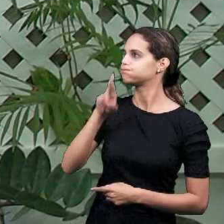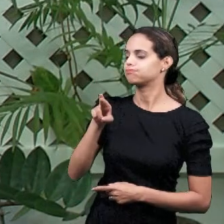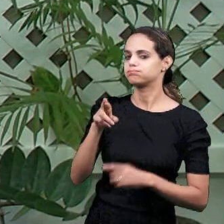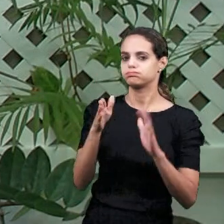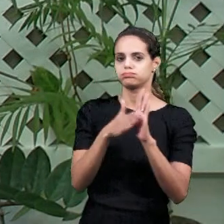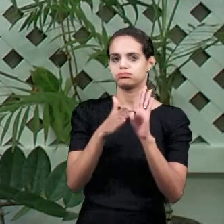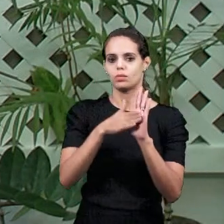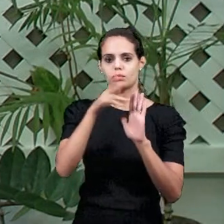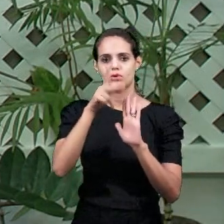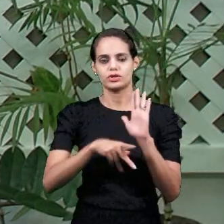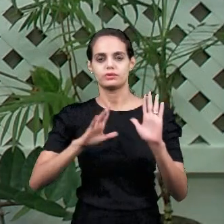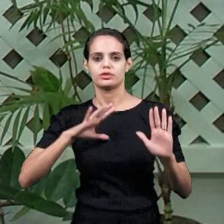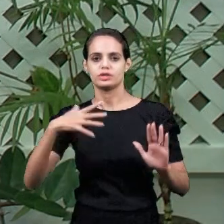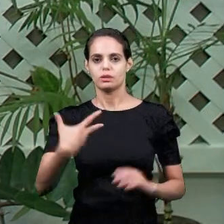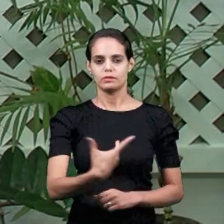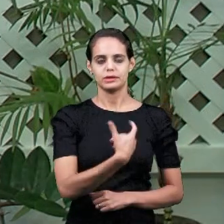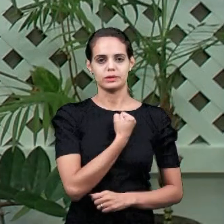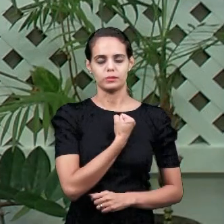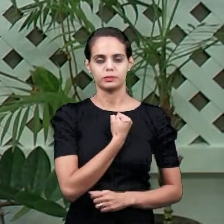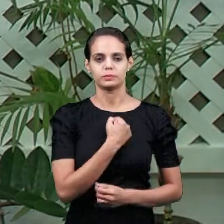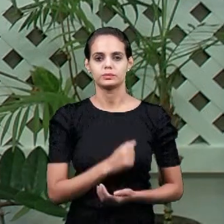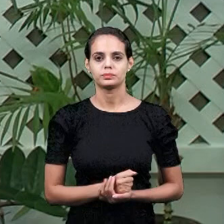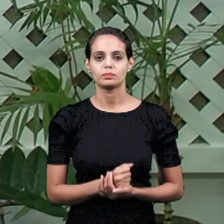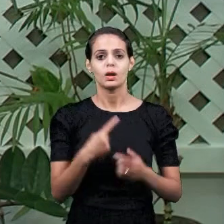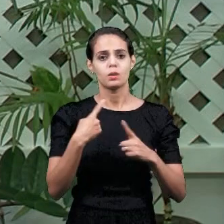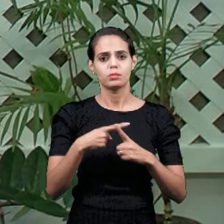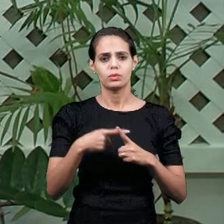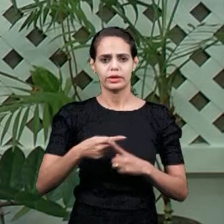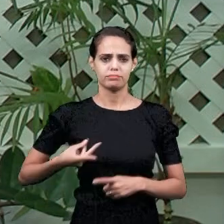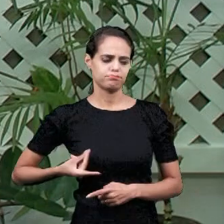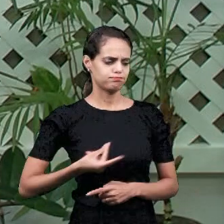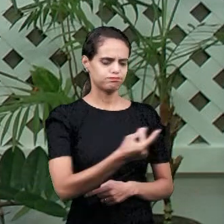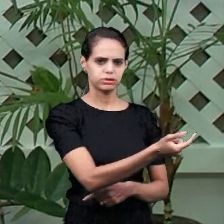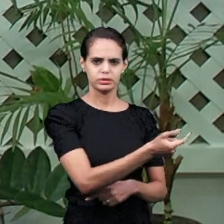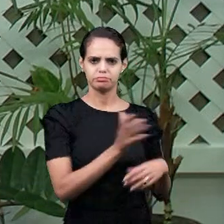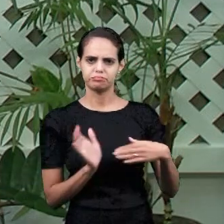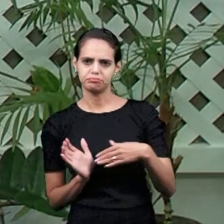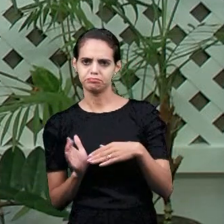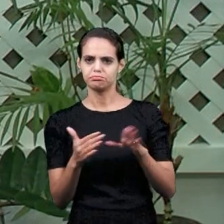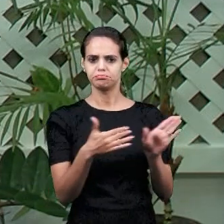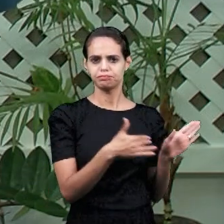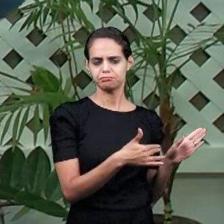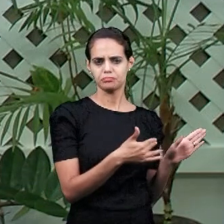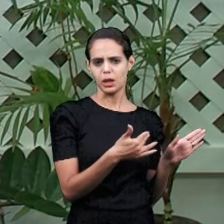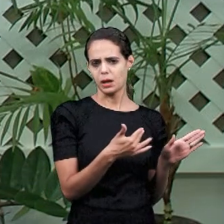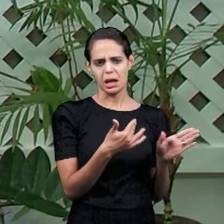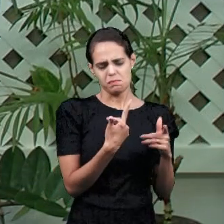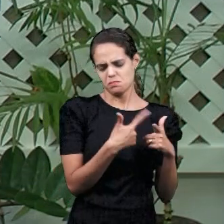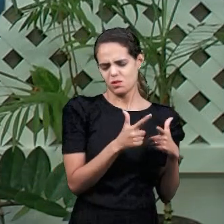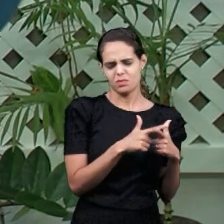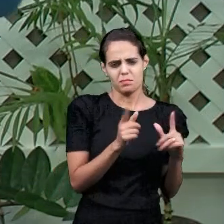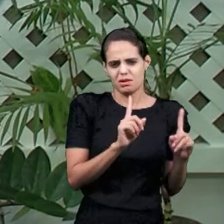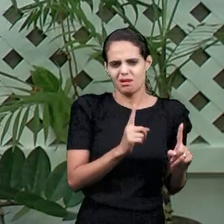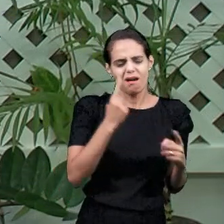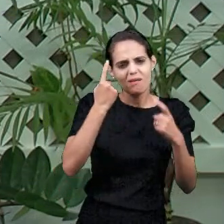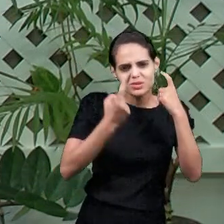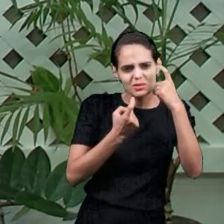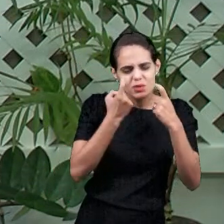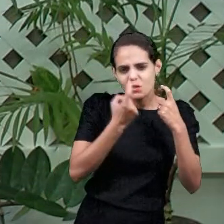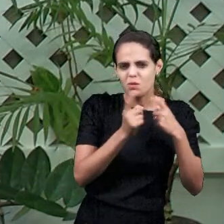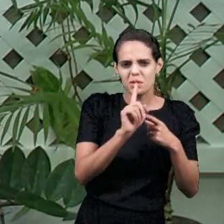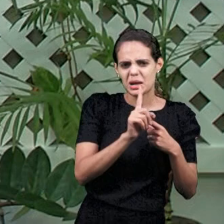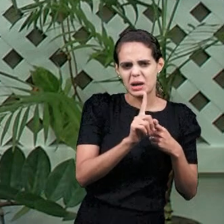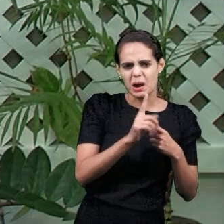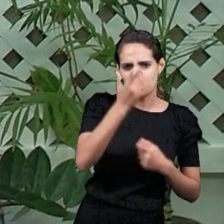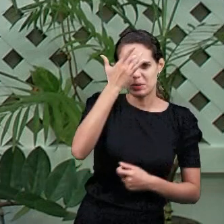Quitter, partir, il n'y a aucun problème. Personne ne soit préoccupé avec cela, avec ceux qui quittent. Ils quittent parce qu'ils ont des sujets